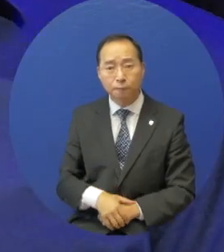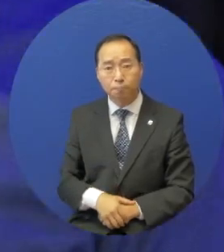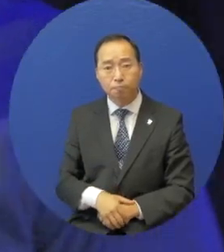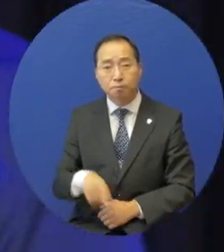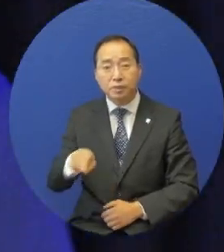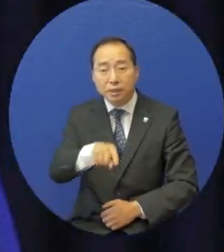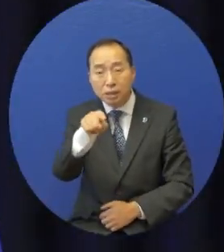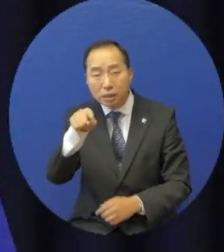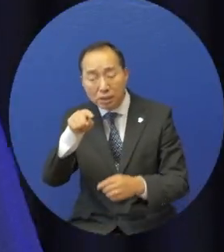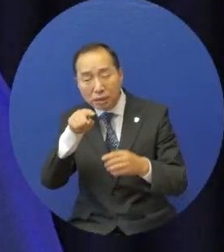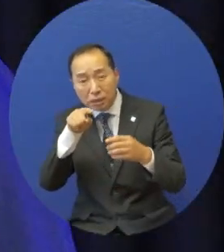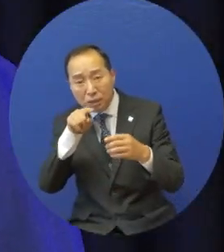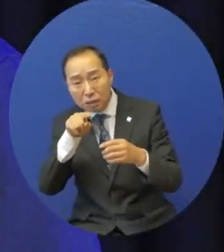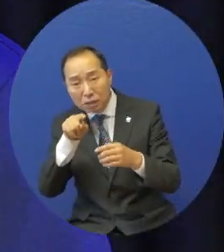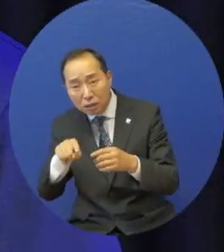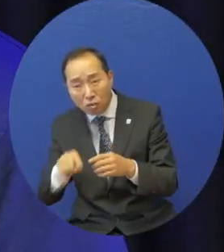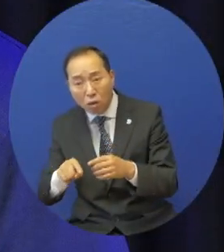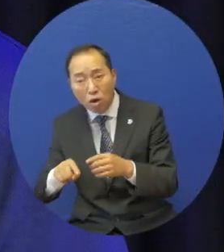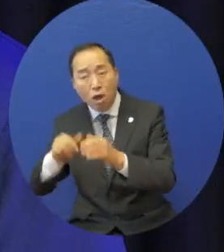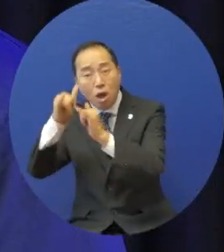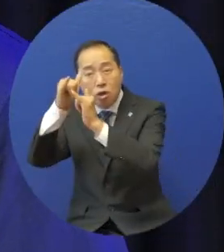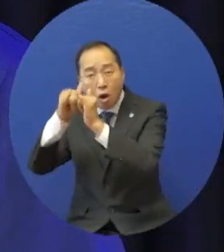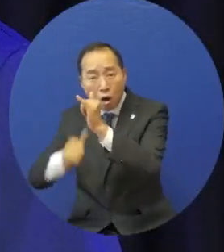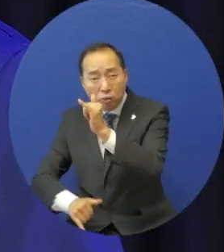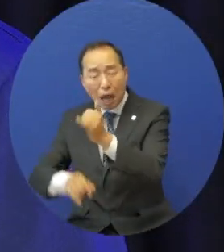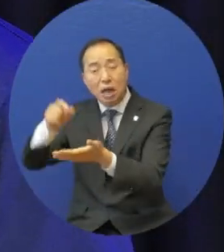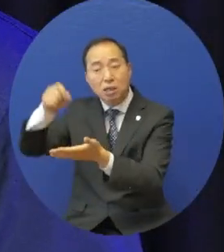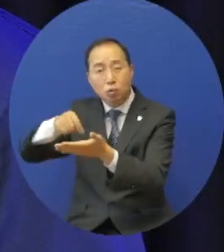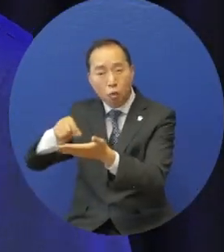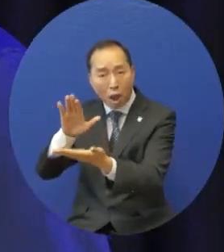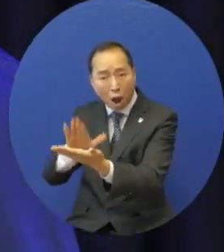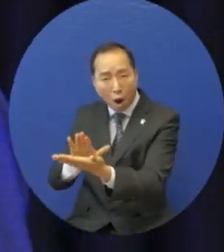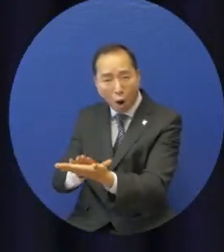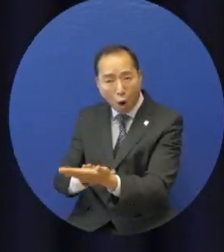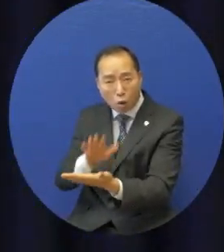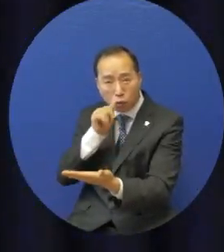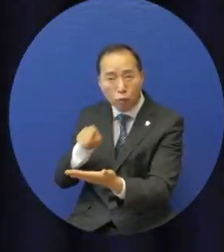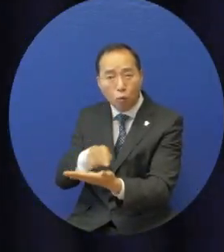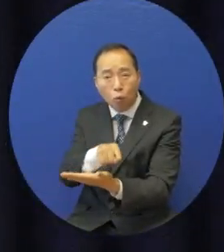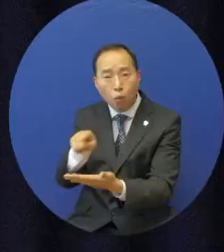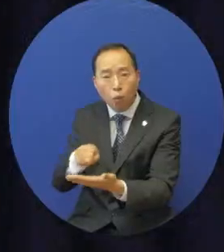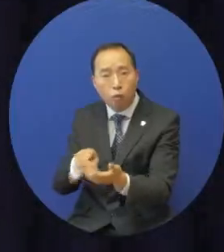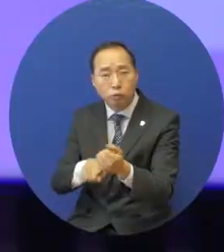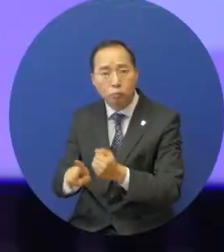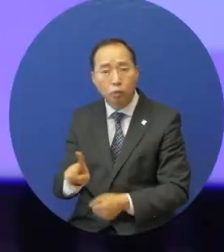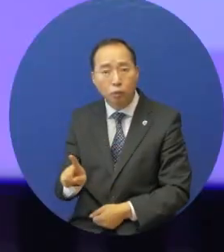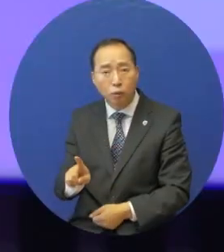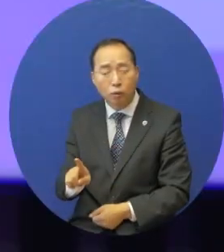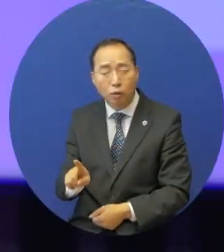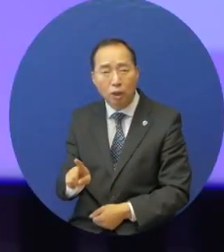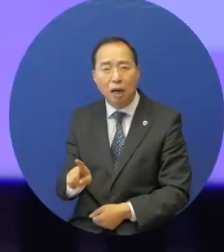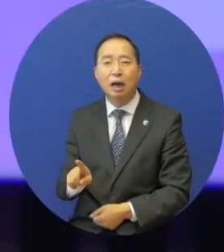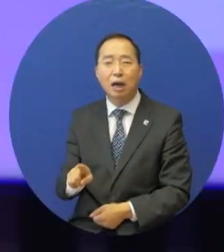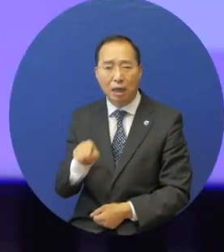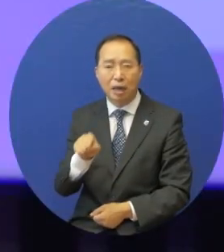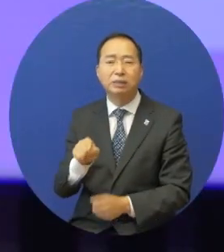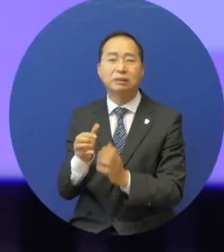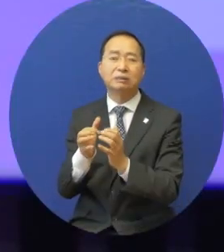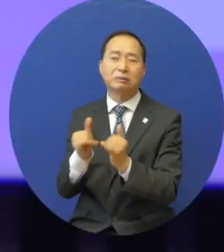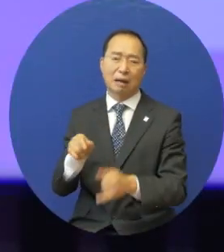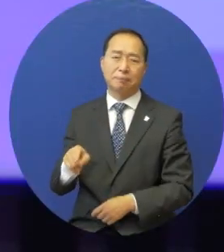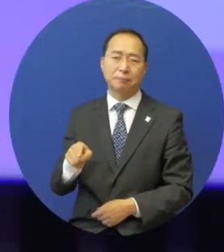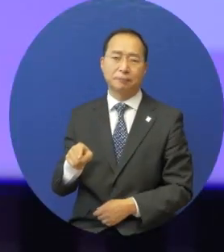아주 고급스럽지 못한 직업들이 역사에 남은 이유가 뭘까요? 그런데 기록에 남아있는 이유가 뭘까요? 그것은